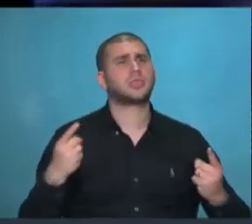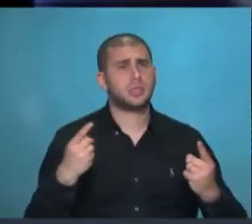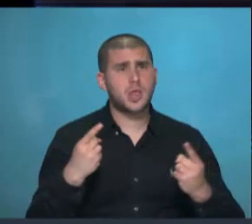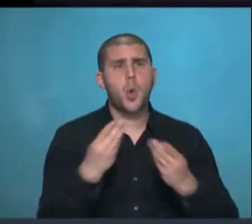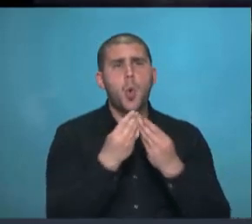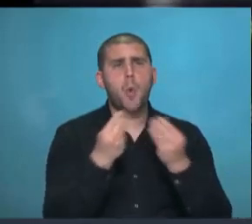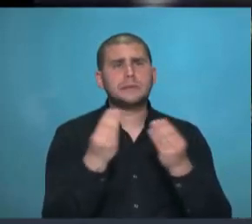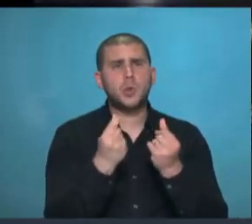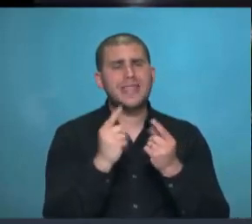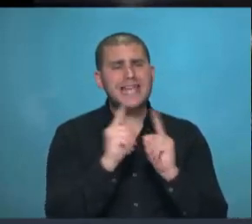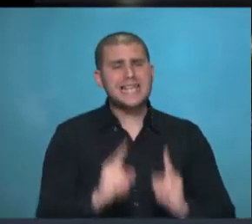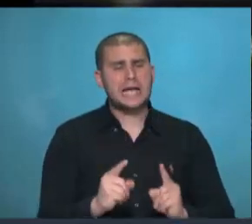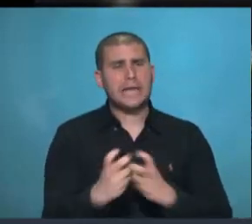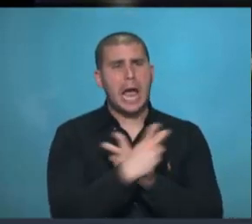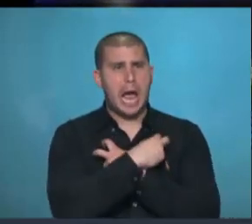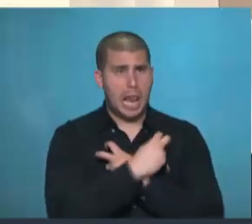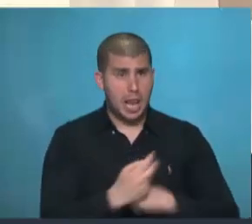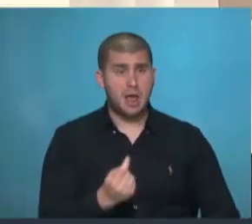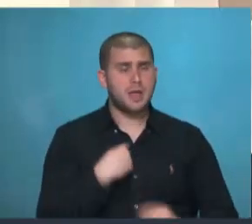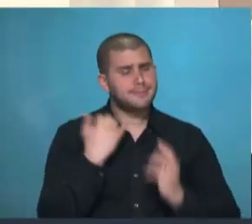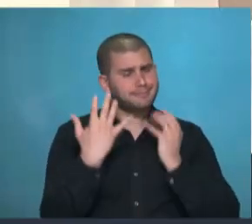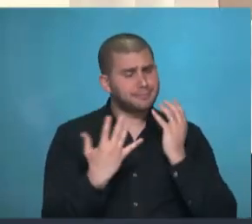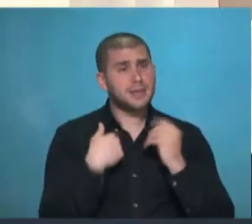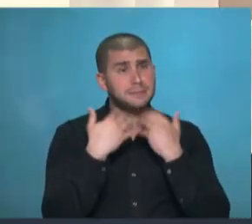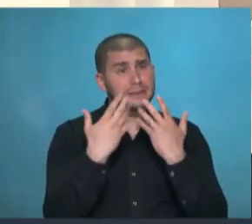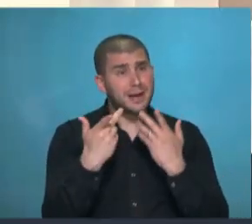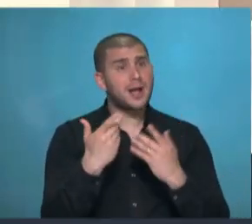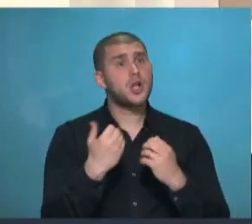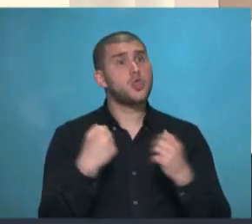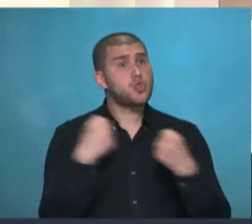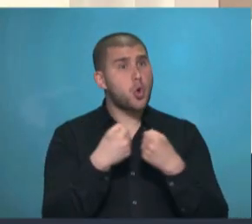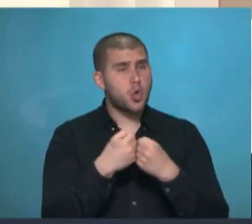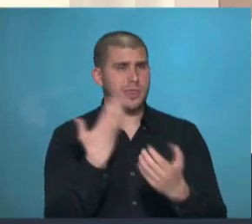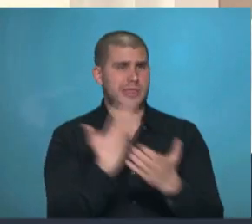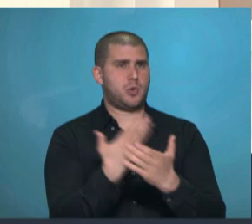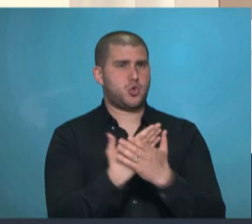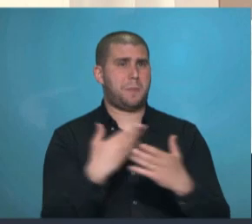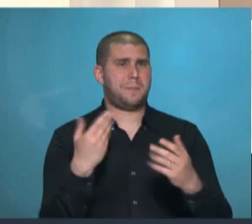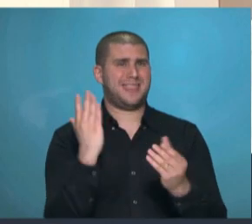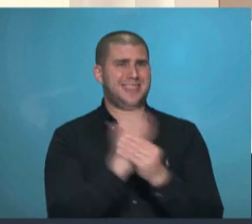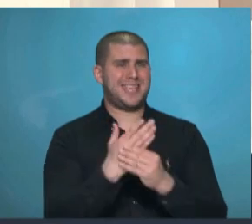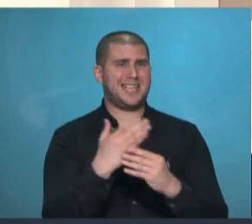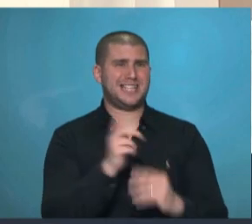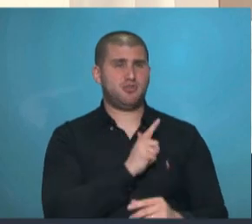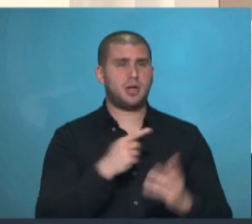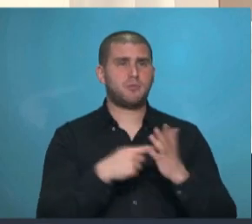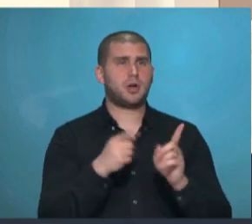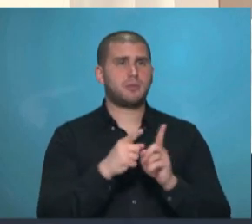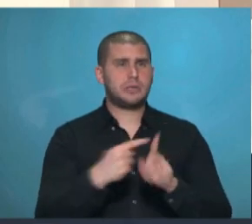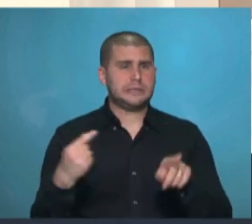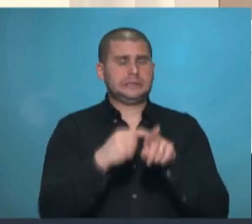חומצות וגזים רעילים נוספים. אני מתאר תאונות שתועדו בתיק האישי שלו, כמו דקירה